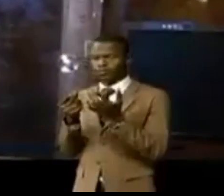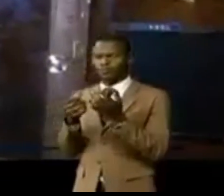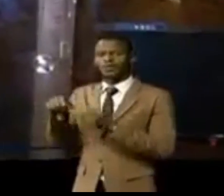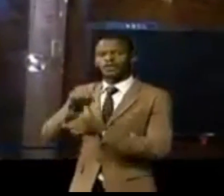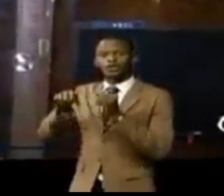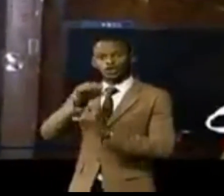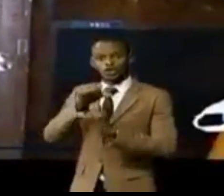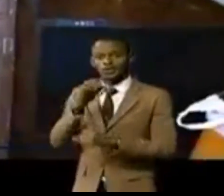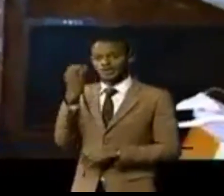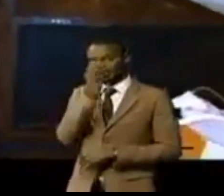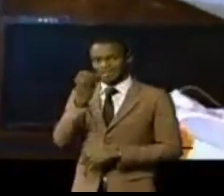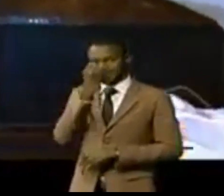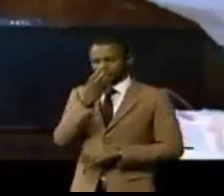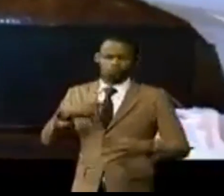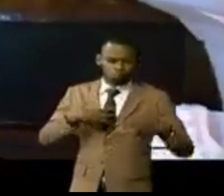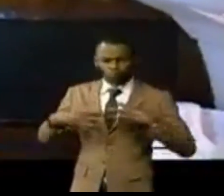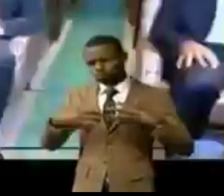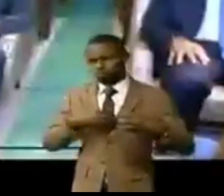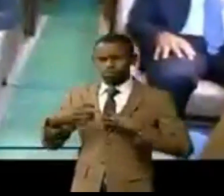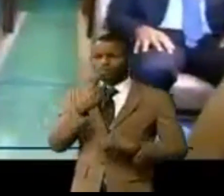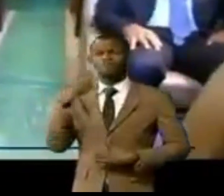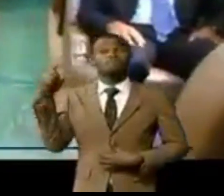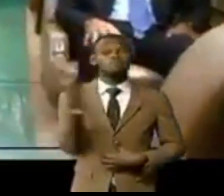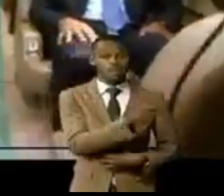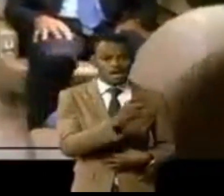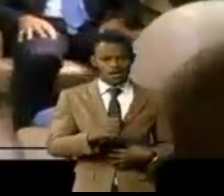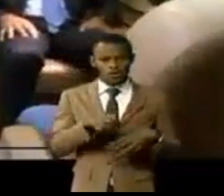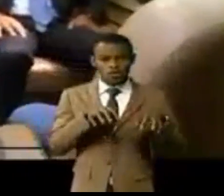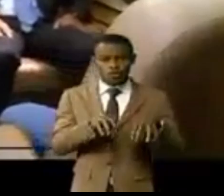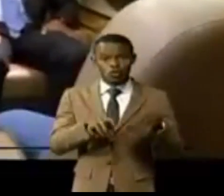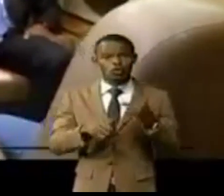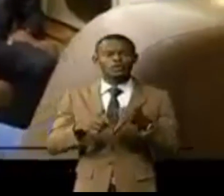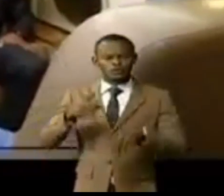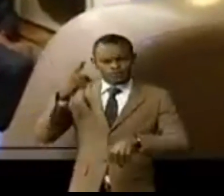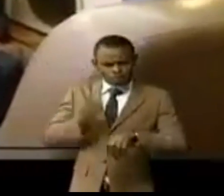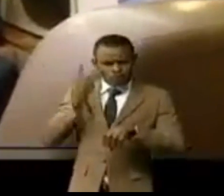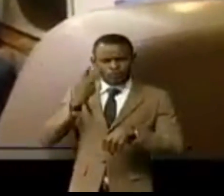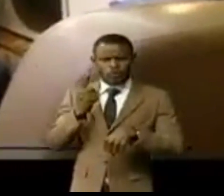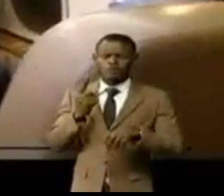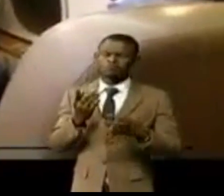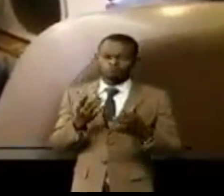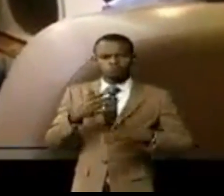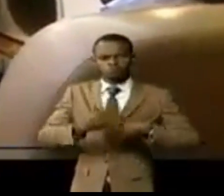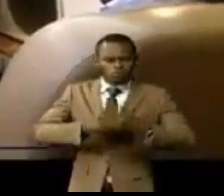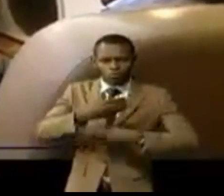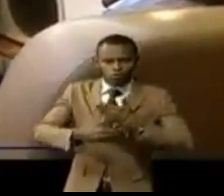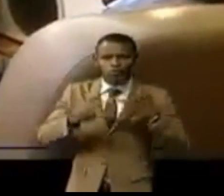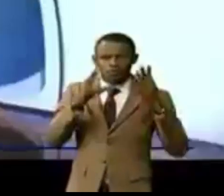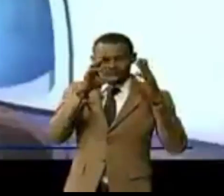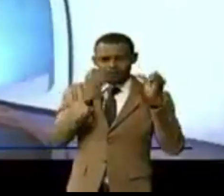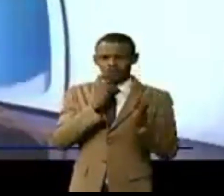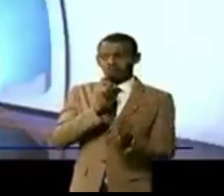la RDC. Sur instruction du président de la République, Félix-Antoine Tshisekedi Tshilombo, les directeurs de cabinet